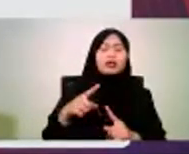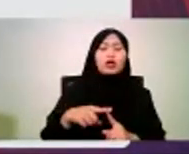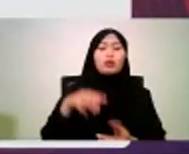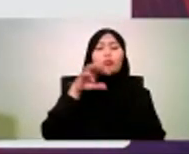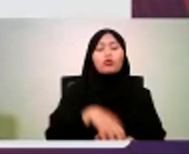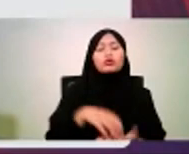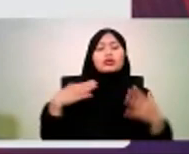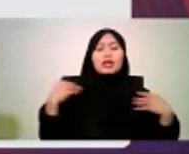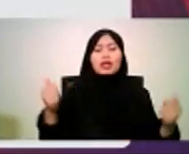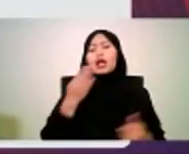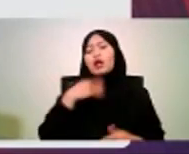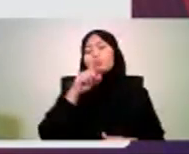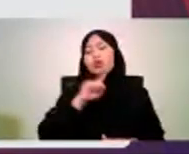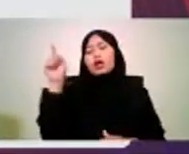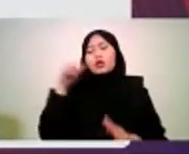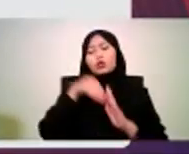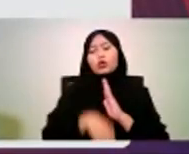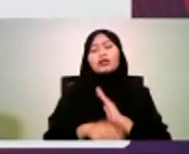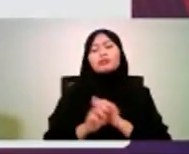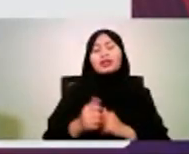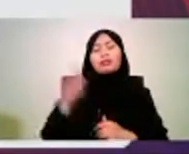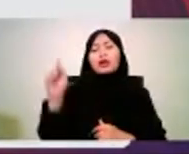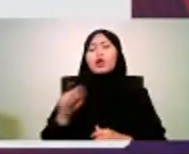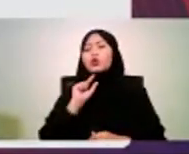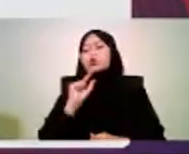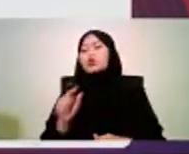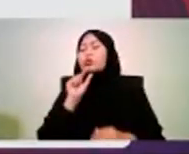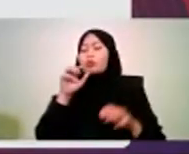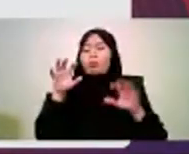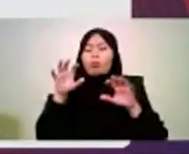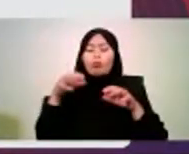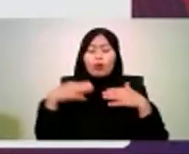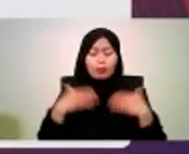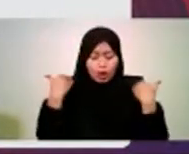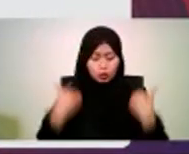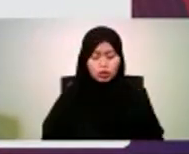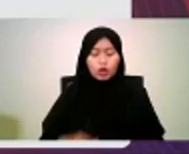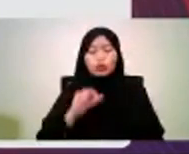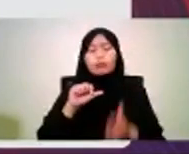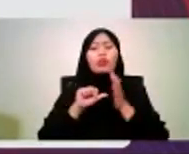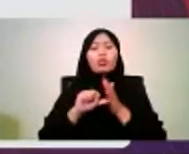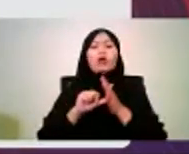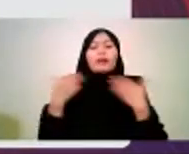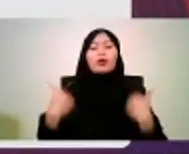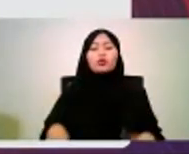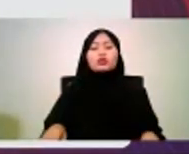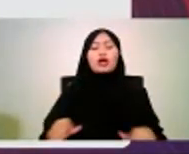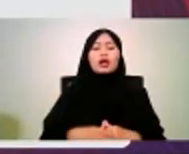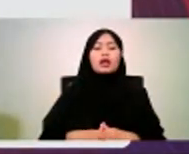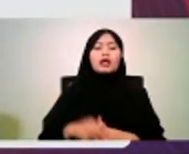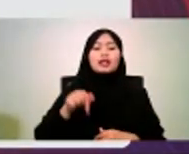akan dilas turun makanya bisa digunakan untuk pos kemanusiaan untuk subsidi nah ini ada